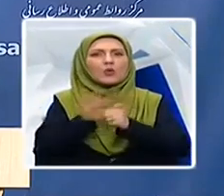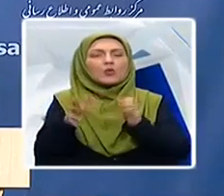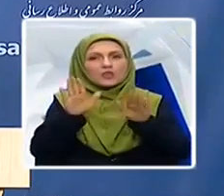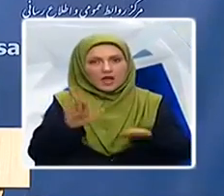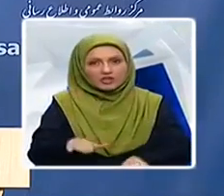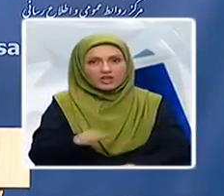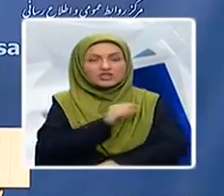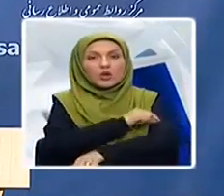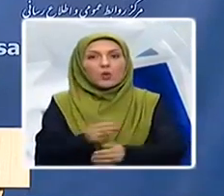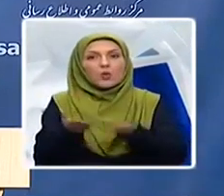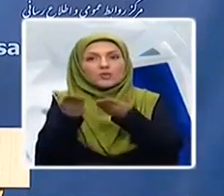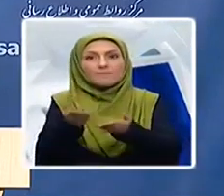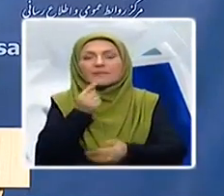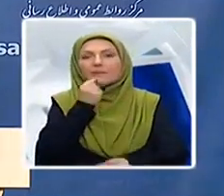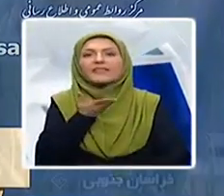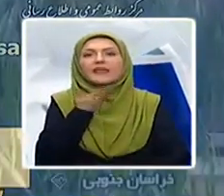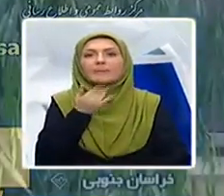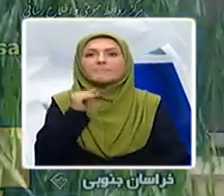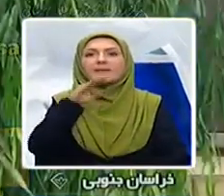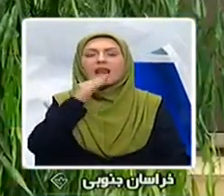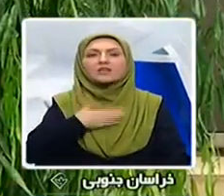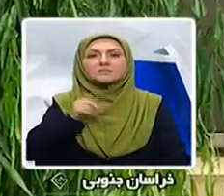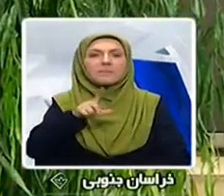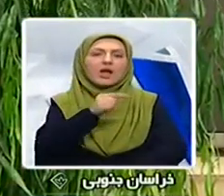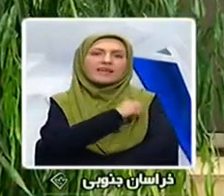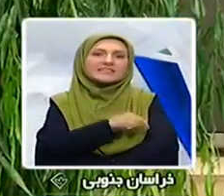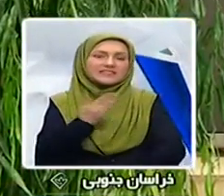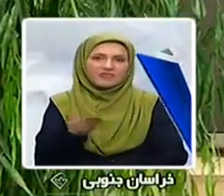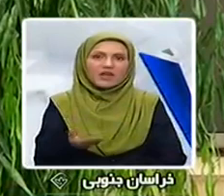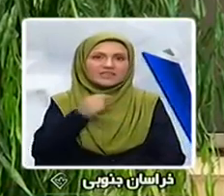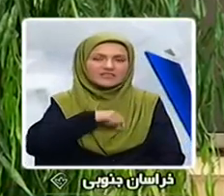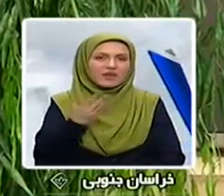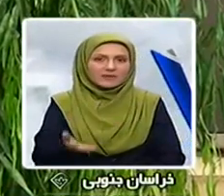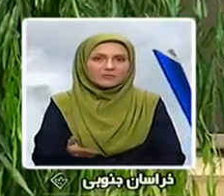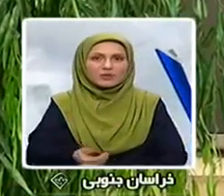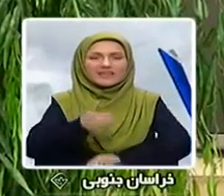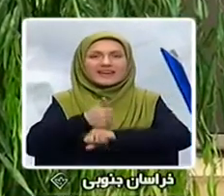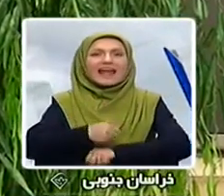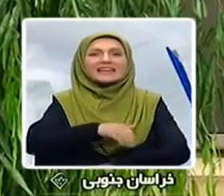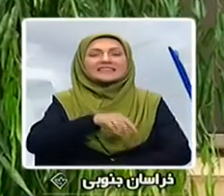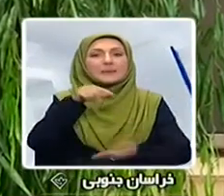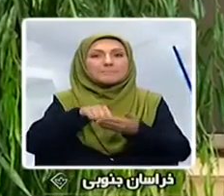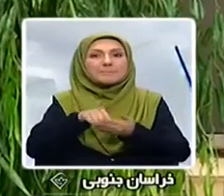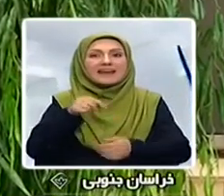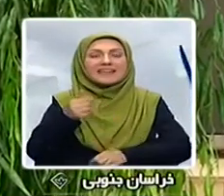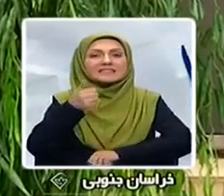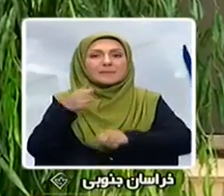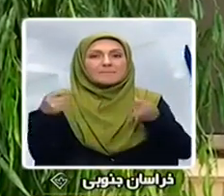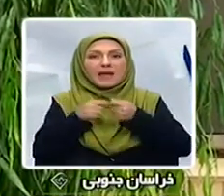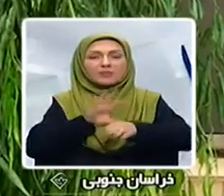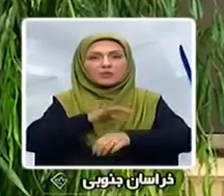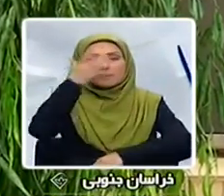کنند. رئیس مرکز مدیریت بیماری‌های واگیردار وزارت بهداشت هم گفته شیوع کرونا